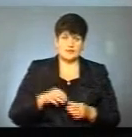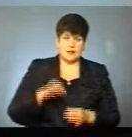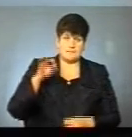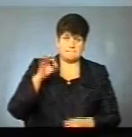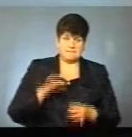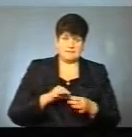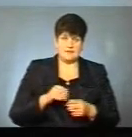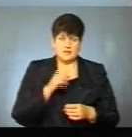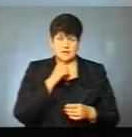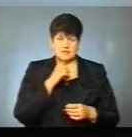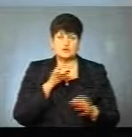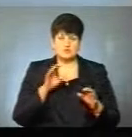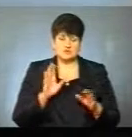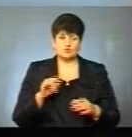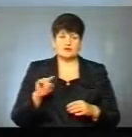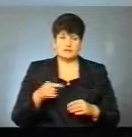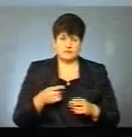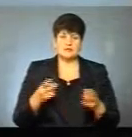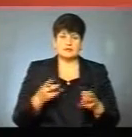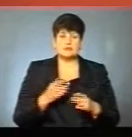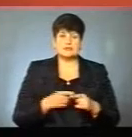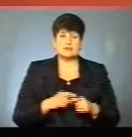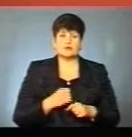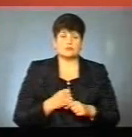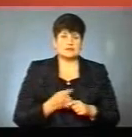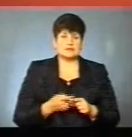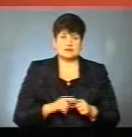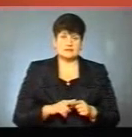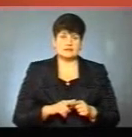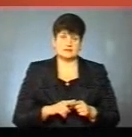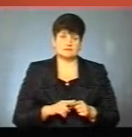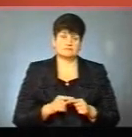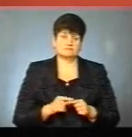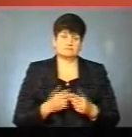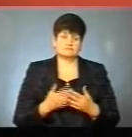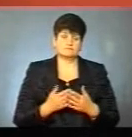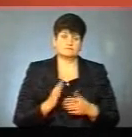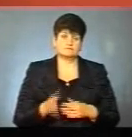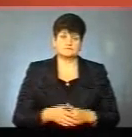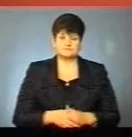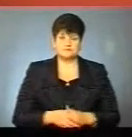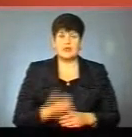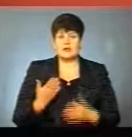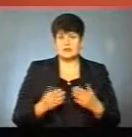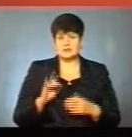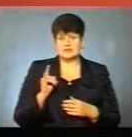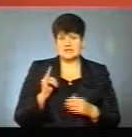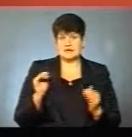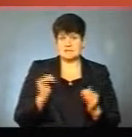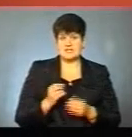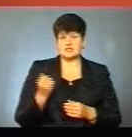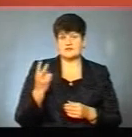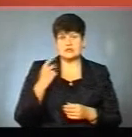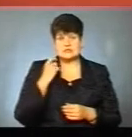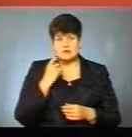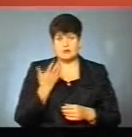закон буде цього вимагати, напевно, і прийдеться це робити. Це не виключено. Якщо дитині на вигляд менше 12